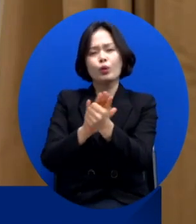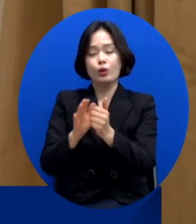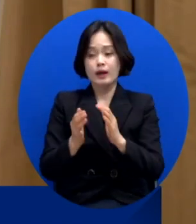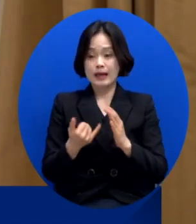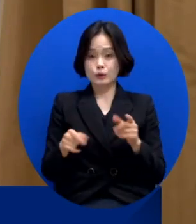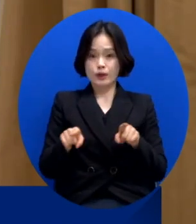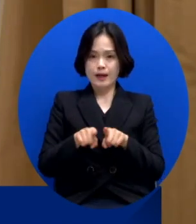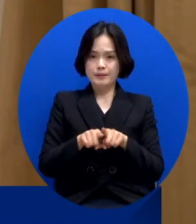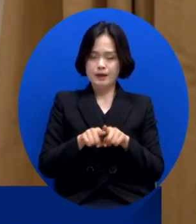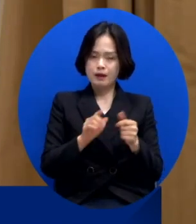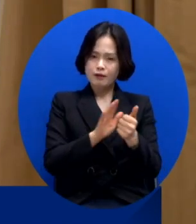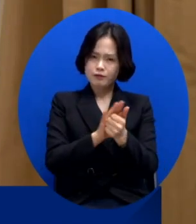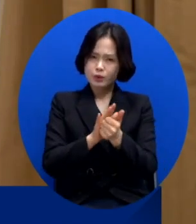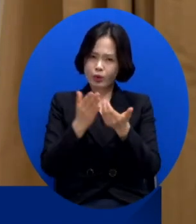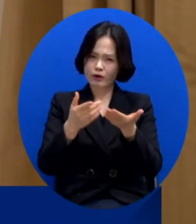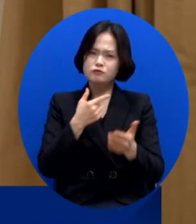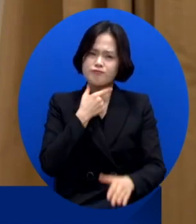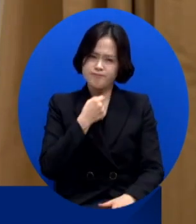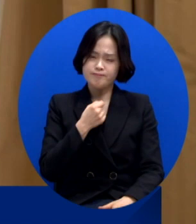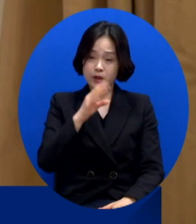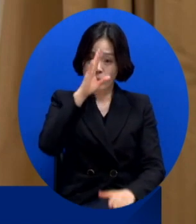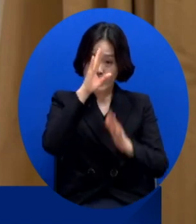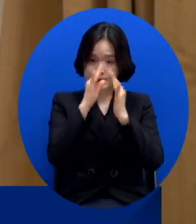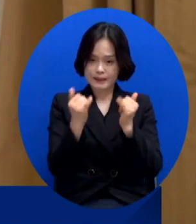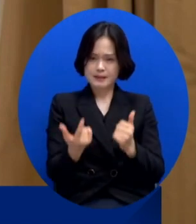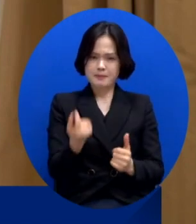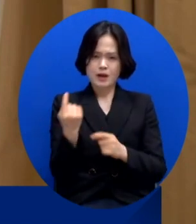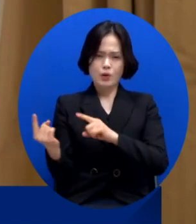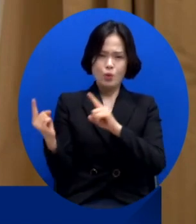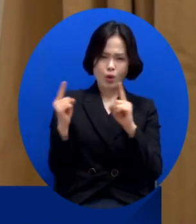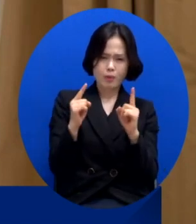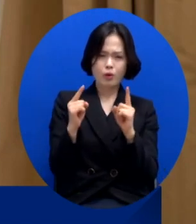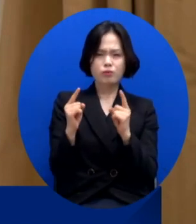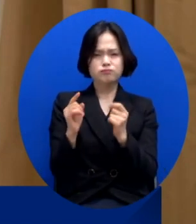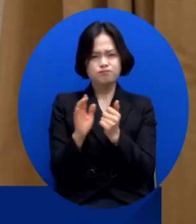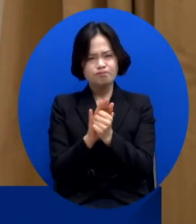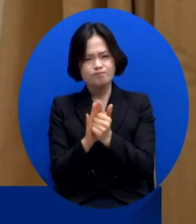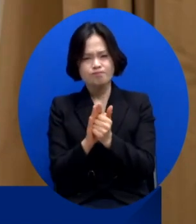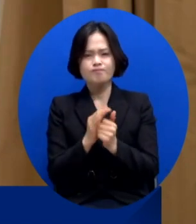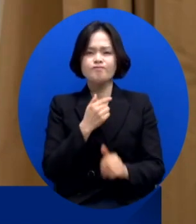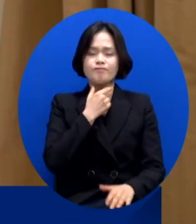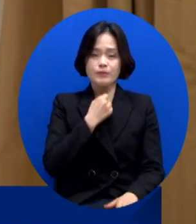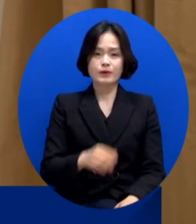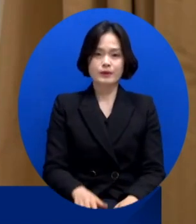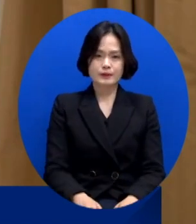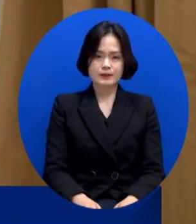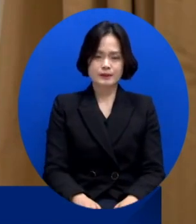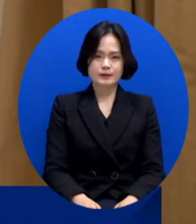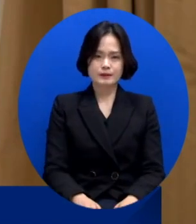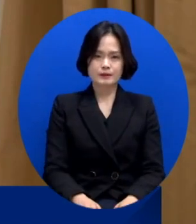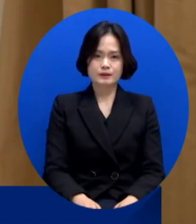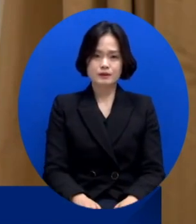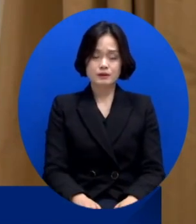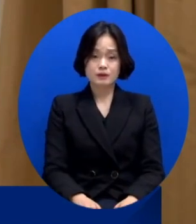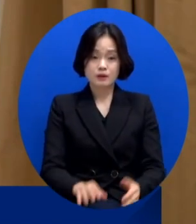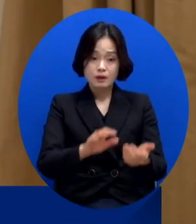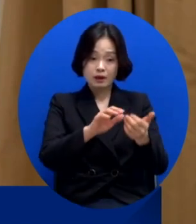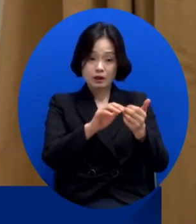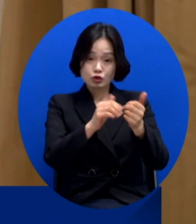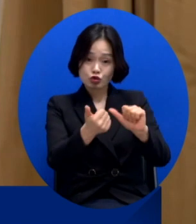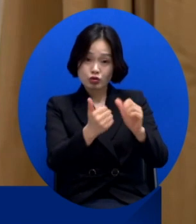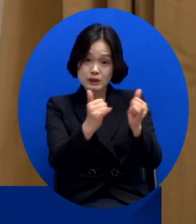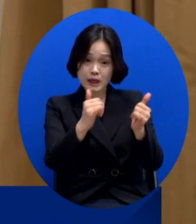주내 되게 냉이 송 이 또 원전 dc 안쓰던 5 흥부의 안나는데 쑥 좋을 텐데 그 원 합한 댐이